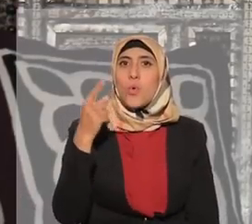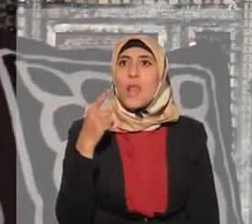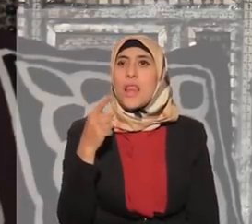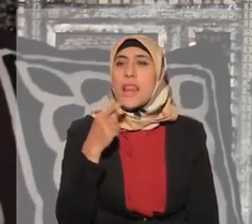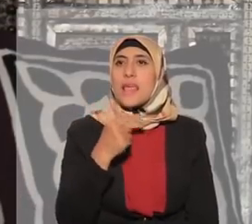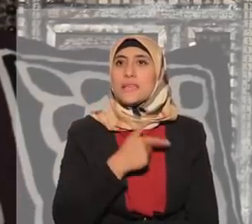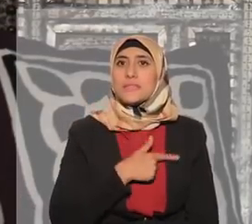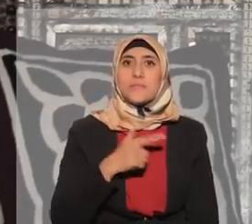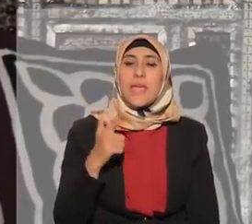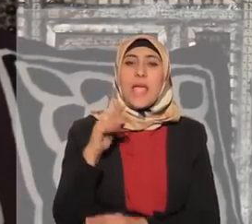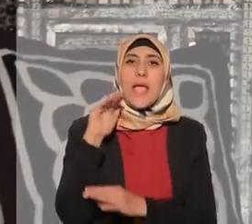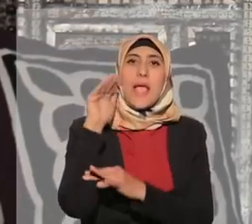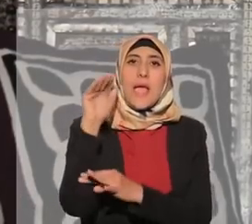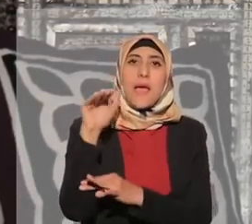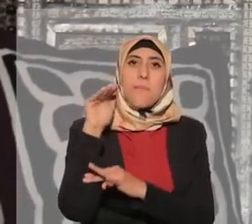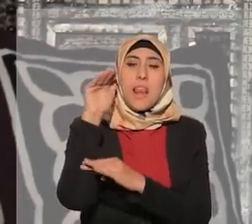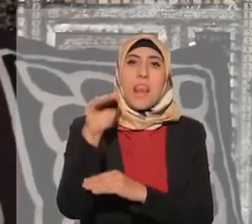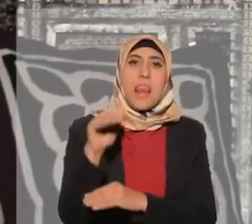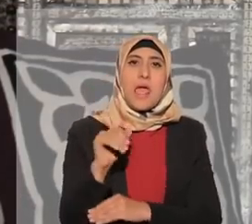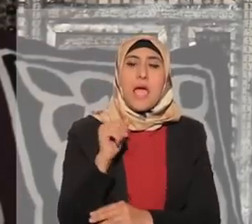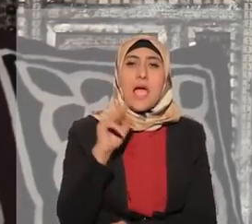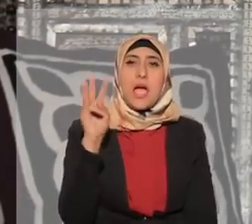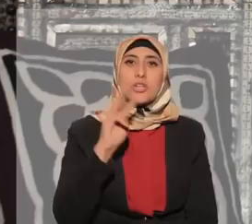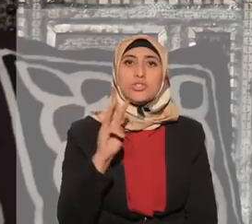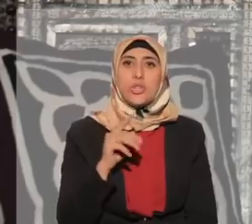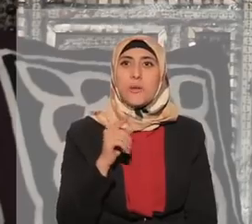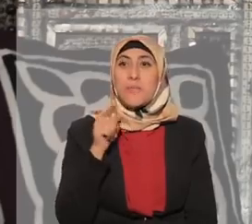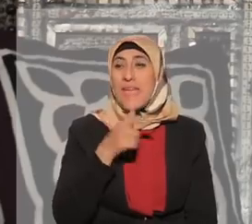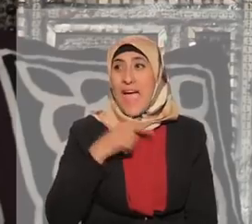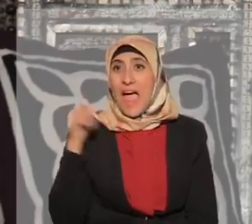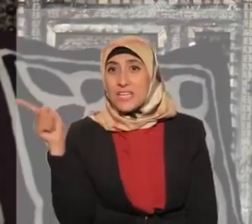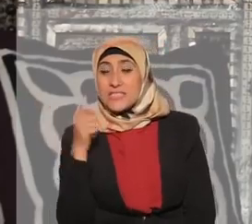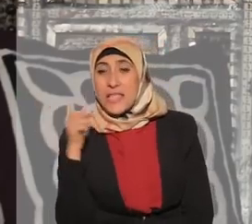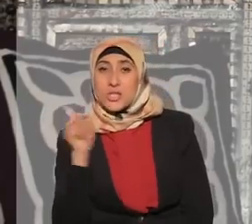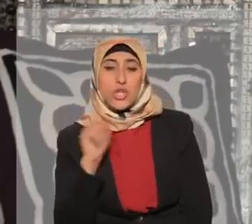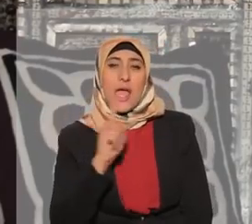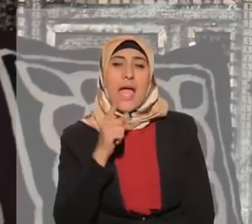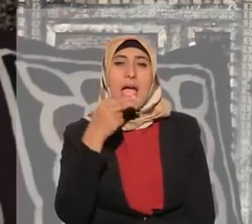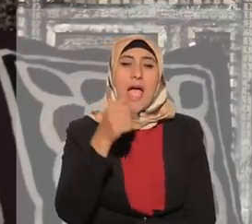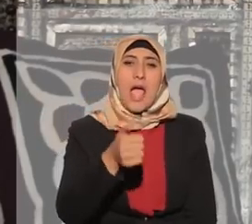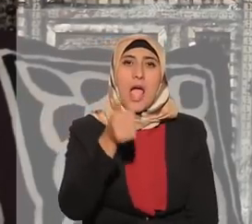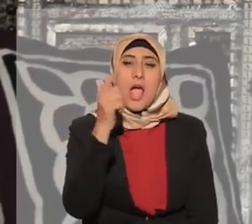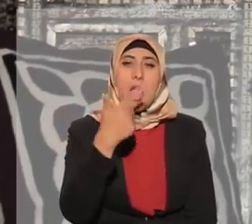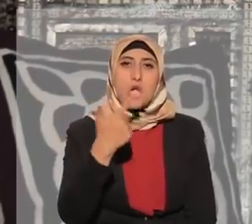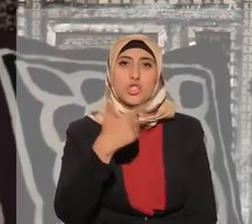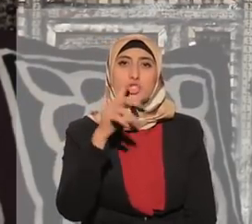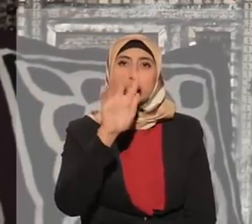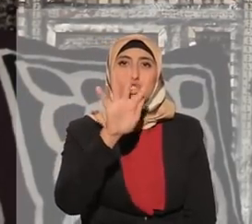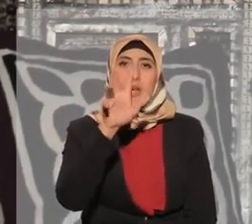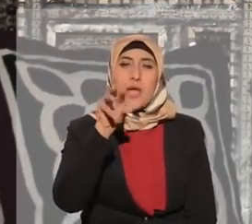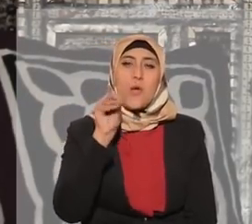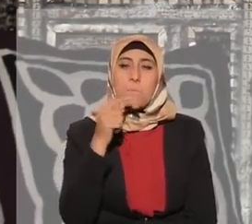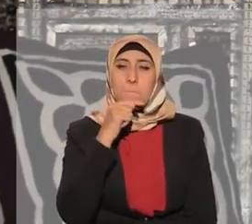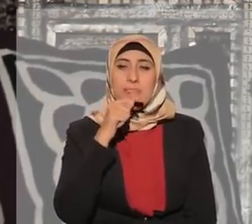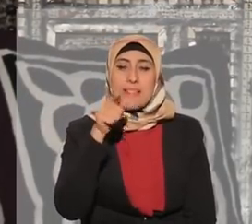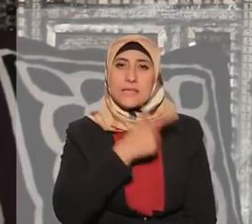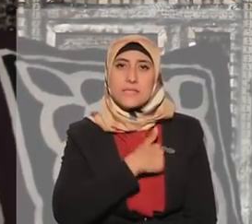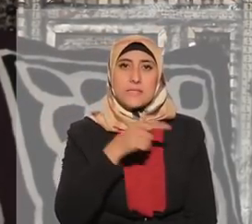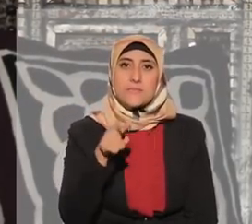جمل عائشة، كان يحب وحدة اسمها عائشة ودائما يحب يرضيها ويحمل من أجلها ويتحمل أي شيء من أجل عائشة، المرأة التي